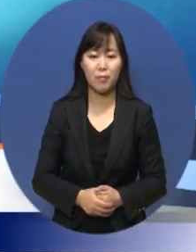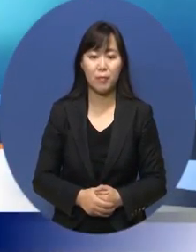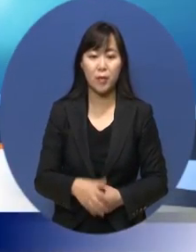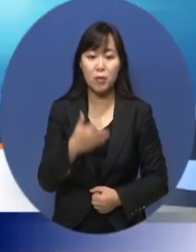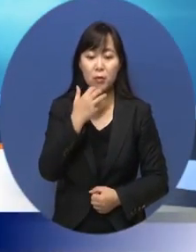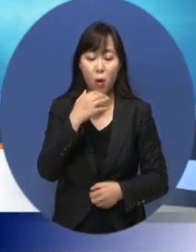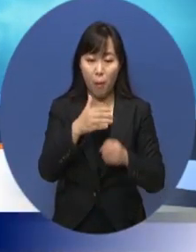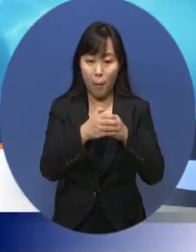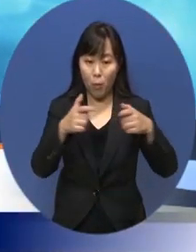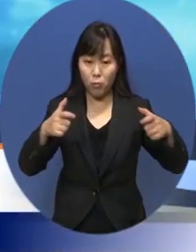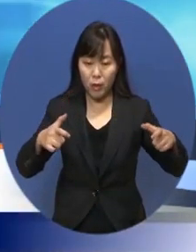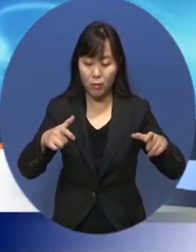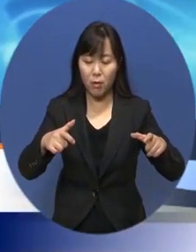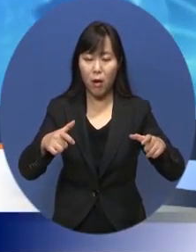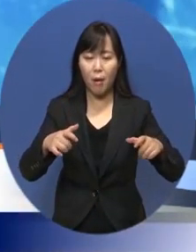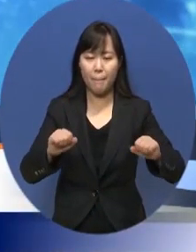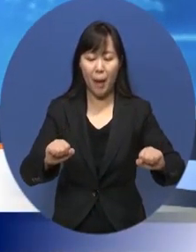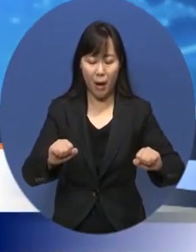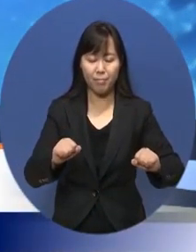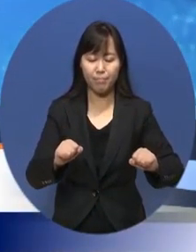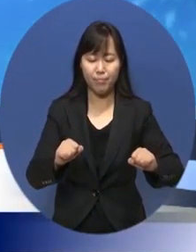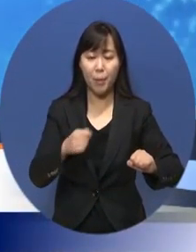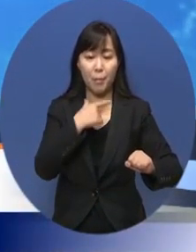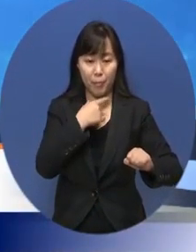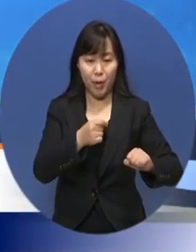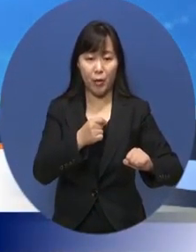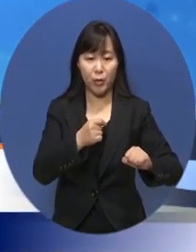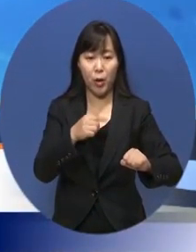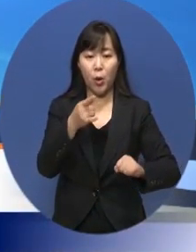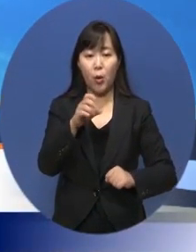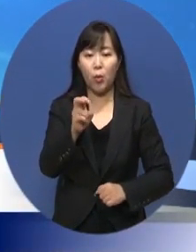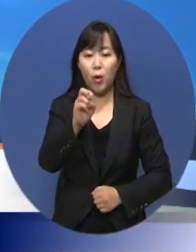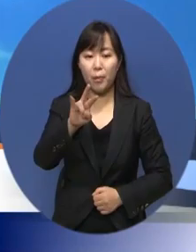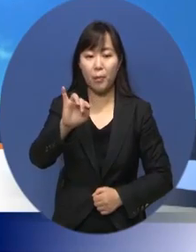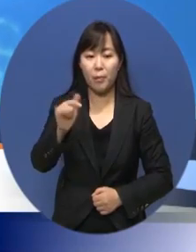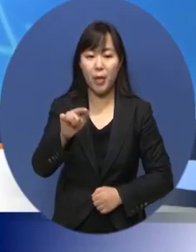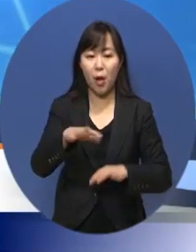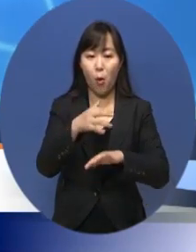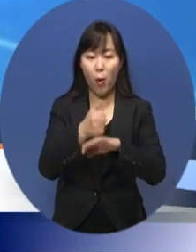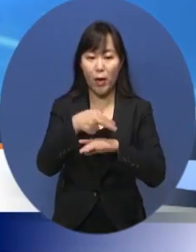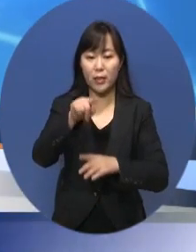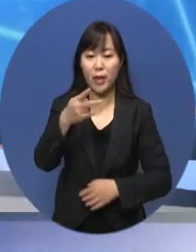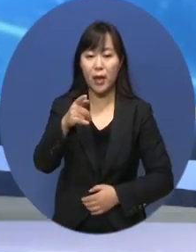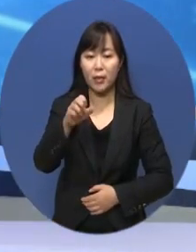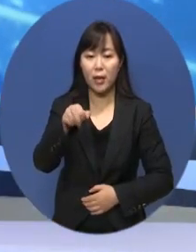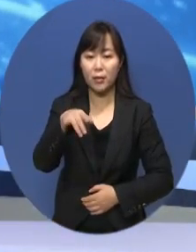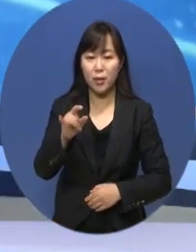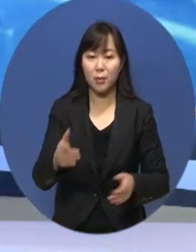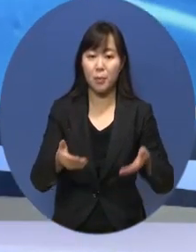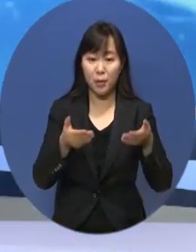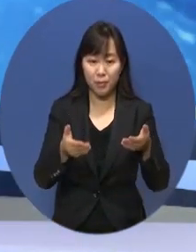서울 마포구 가 지역의 안녕을 기원하는 공민왕 사당 제를 봉 행했습니다